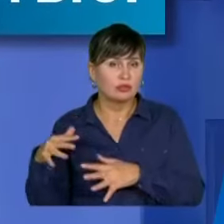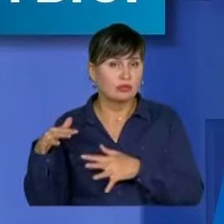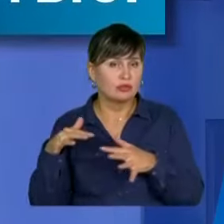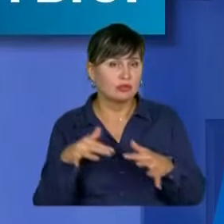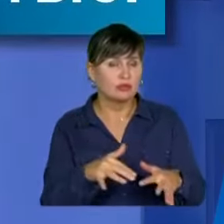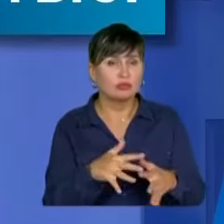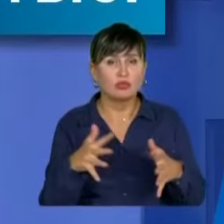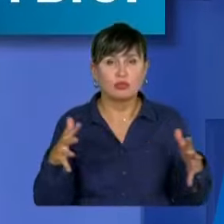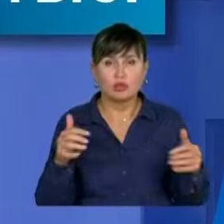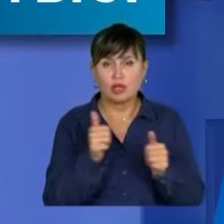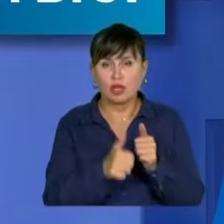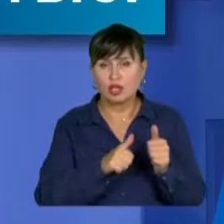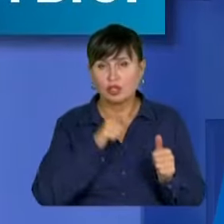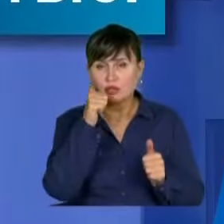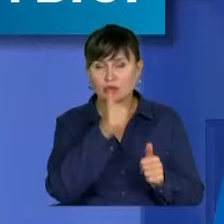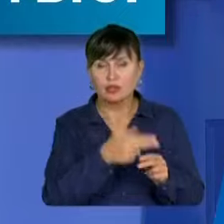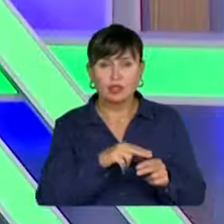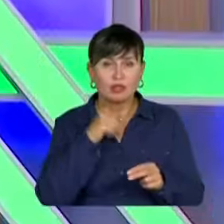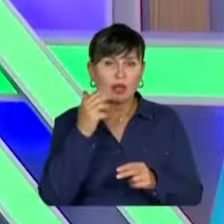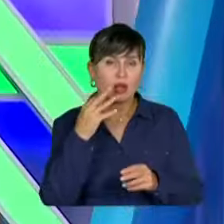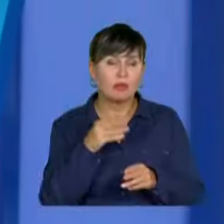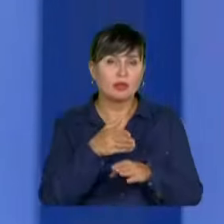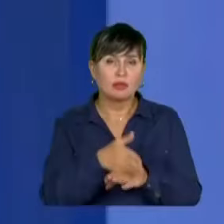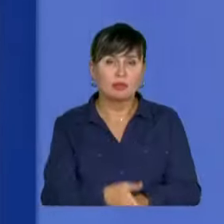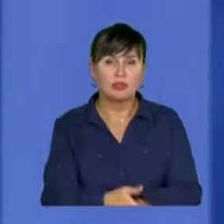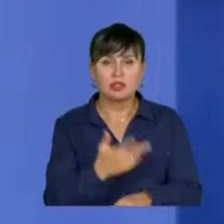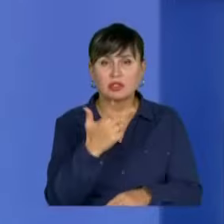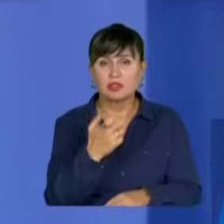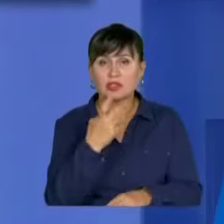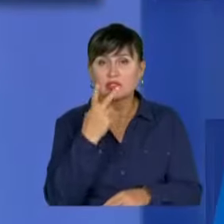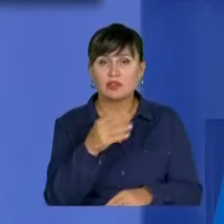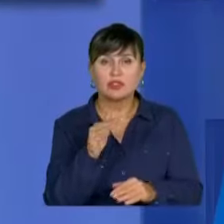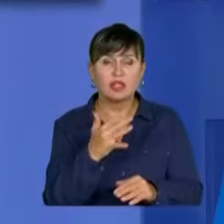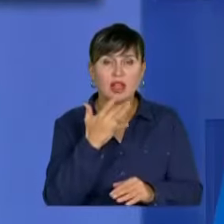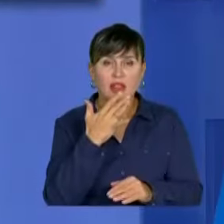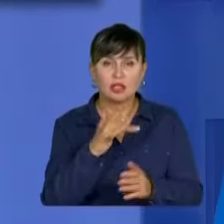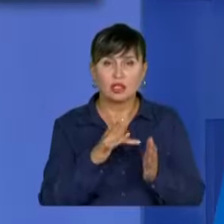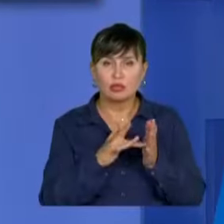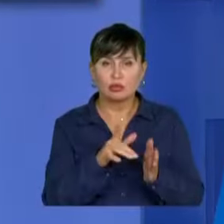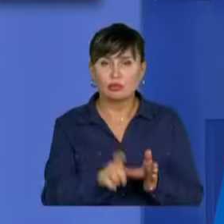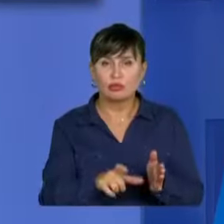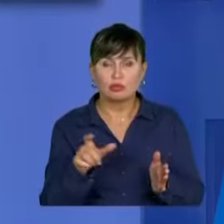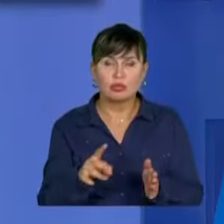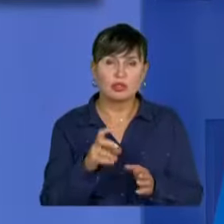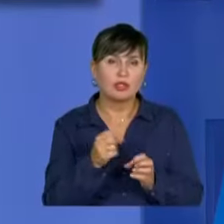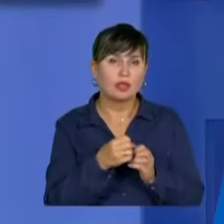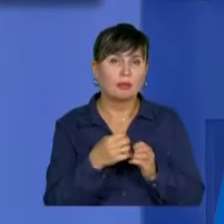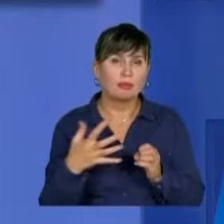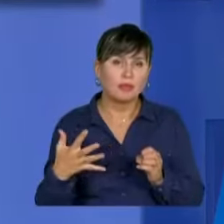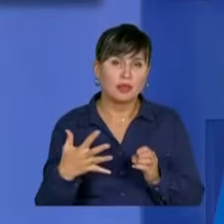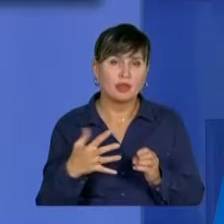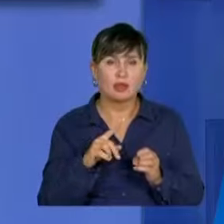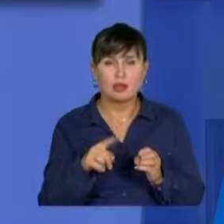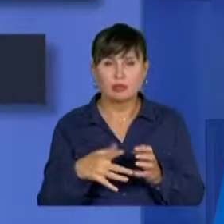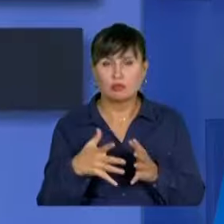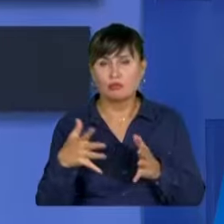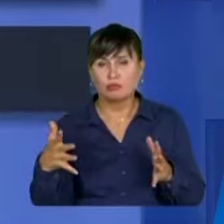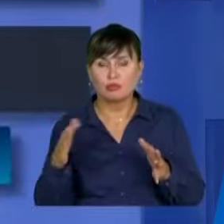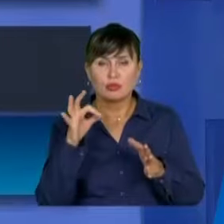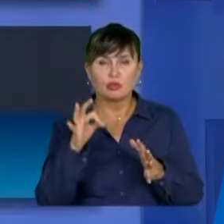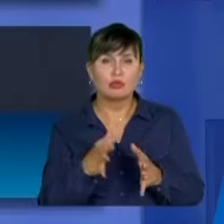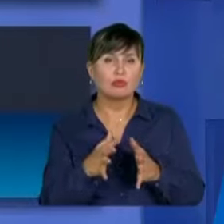год. Всего за этот год Алматы посетили 302 тысячи иностранных туристов, что на 15 с лишним процентов больше